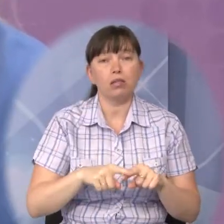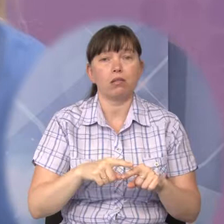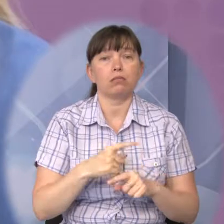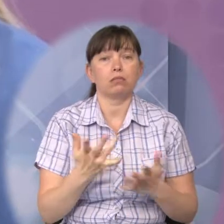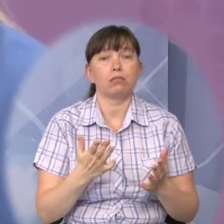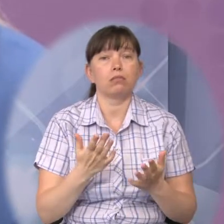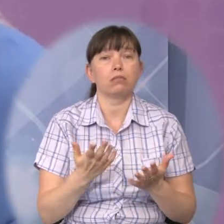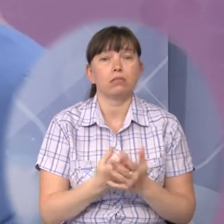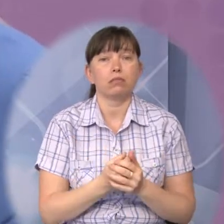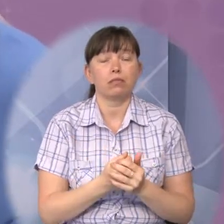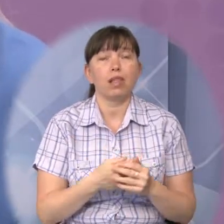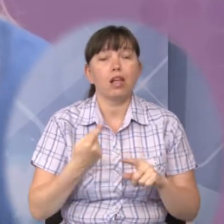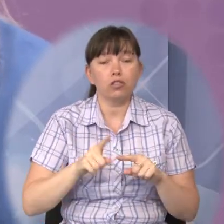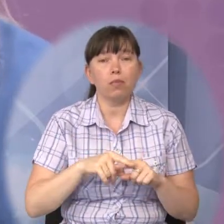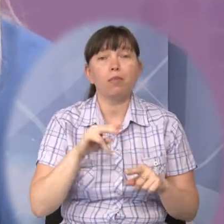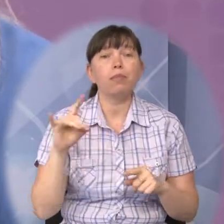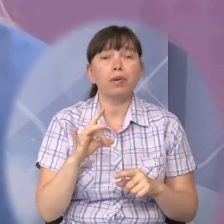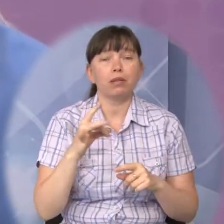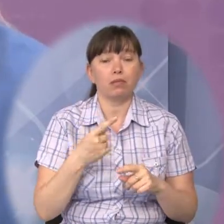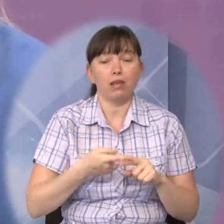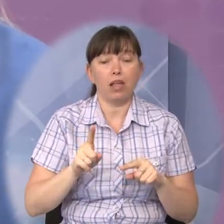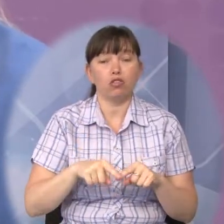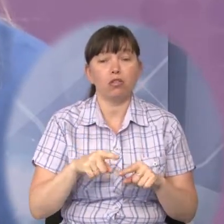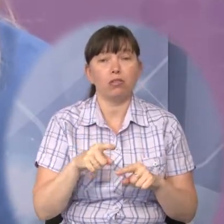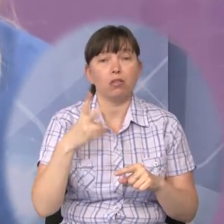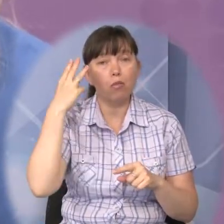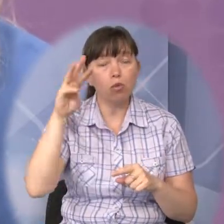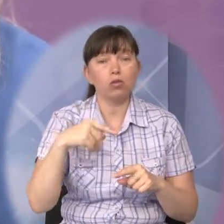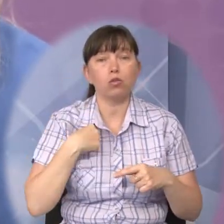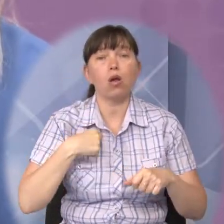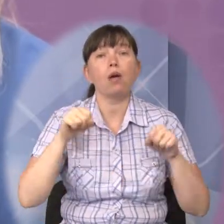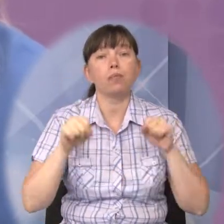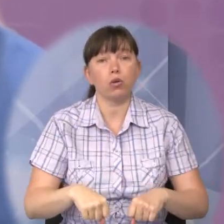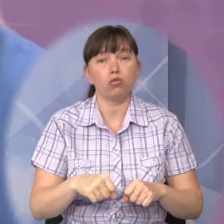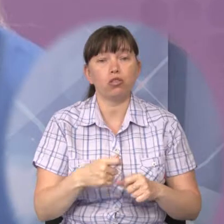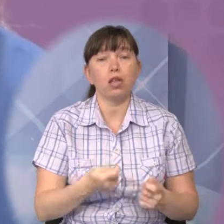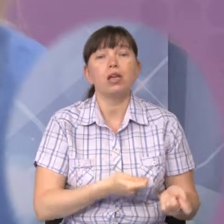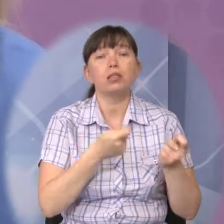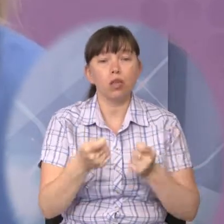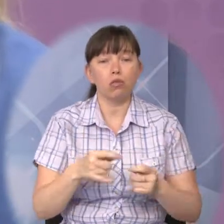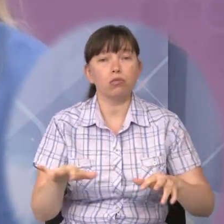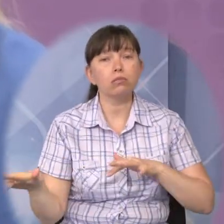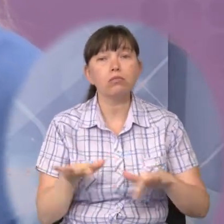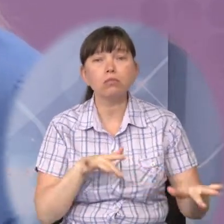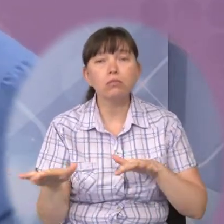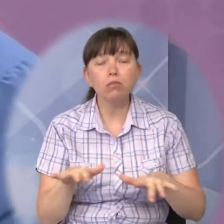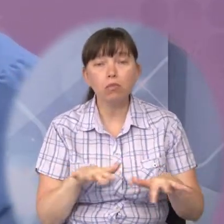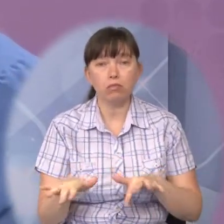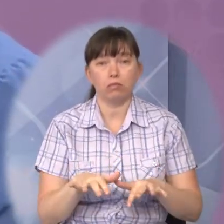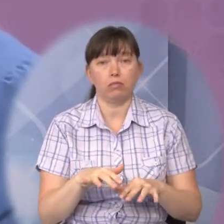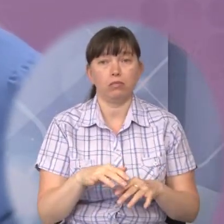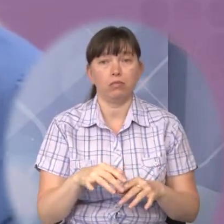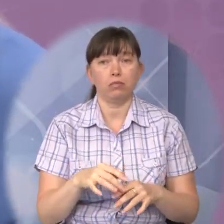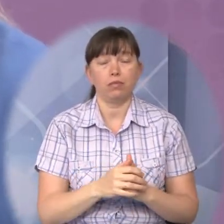conceptul Kinesthetics, prin intermediul căruia am reușit să aducem mobilitate pentru persoanele